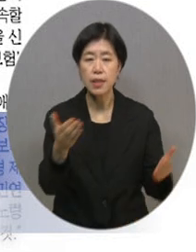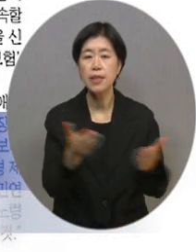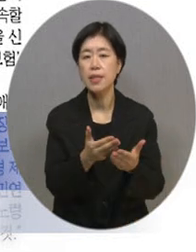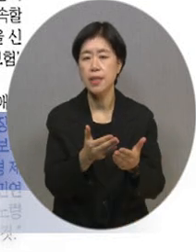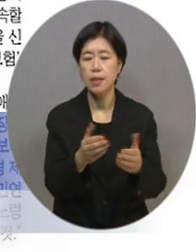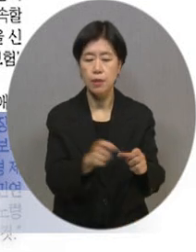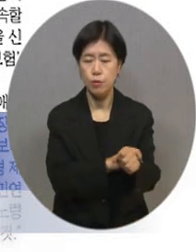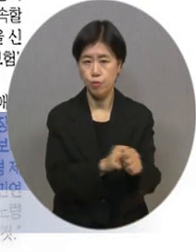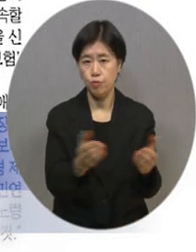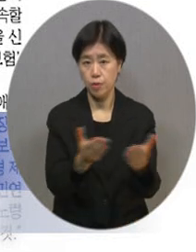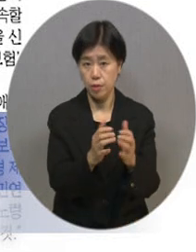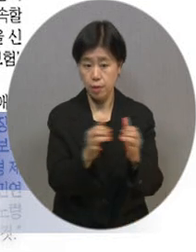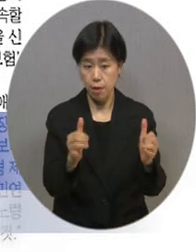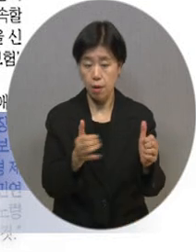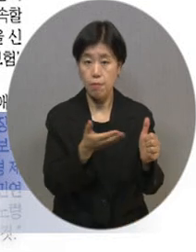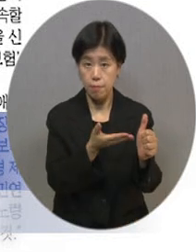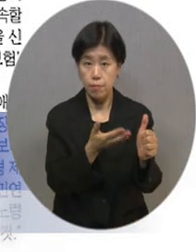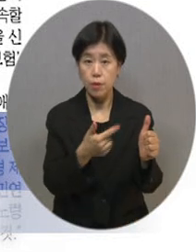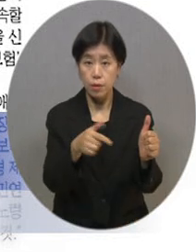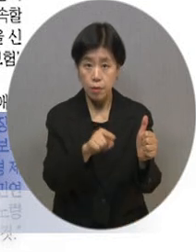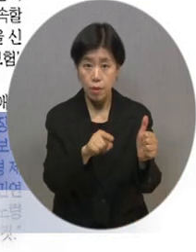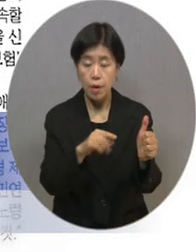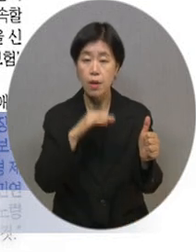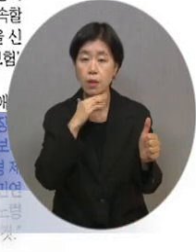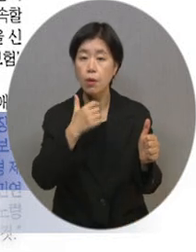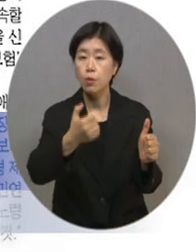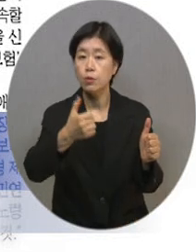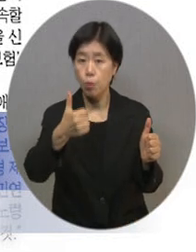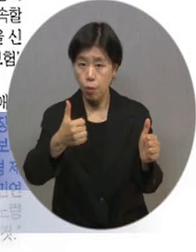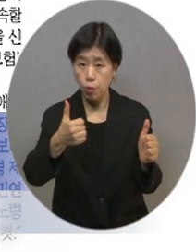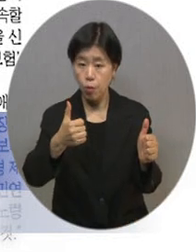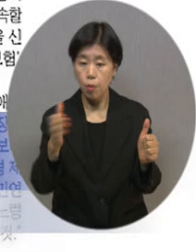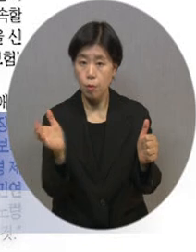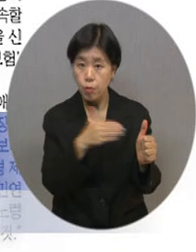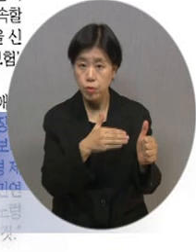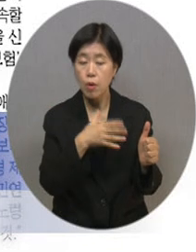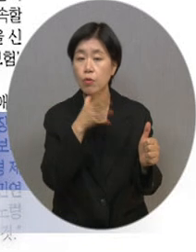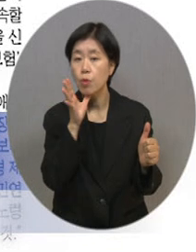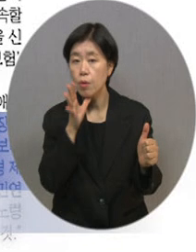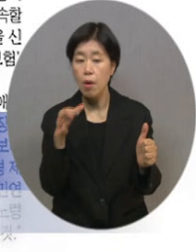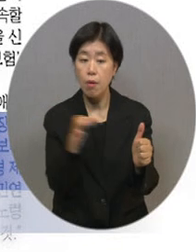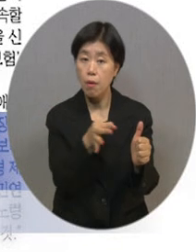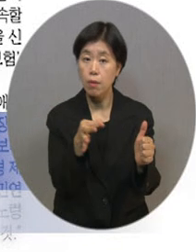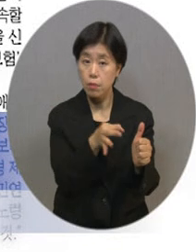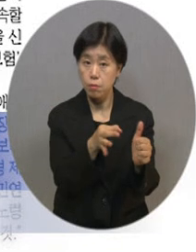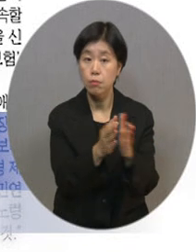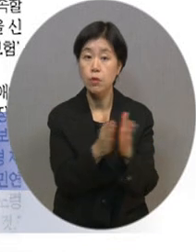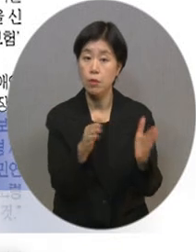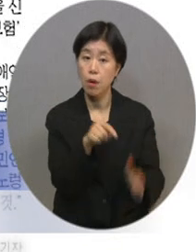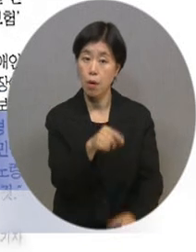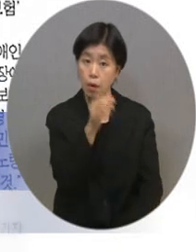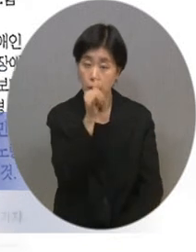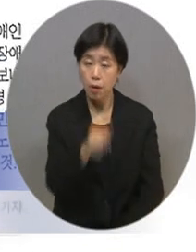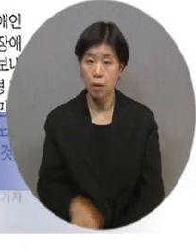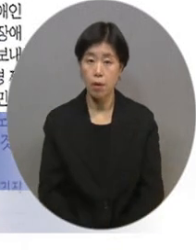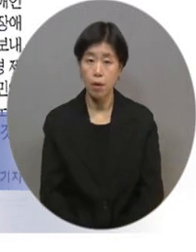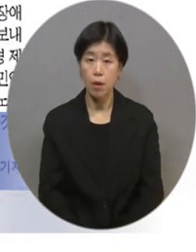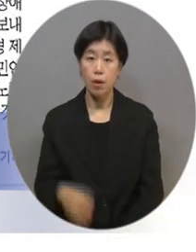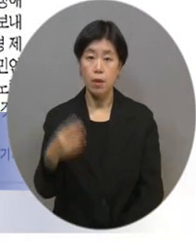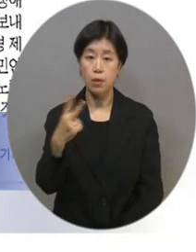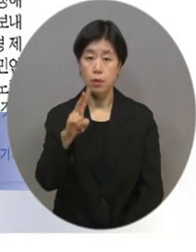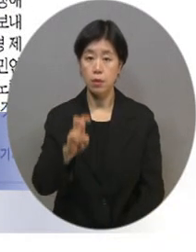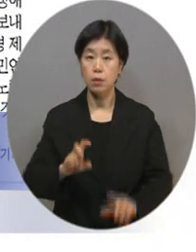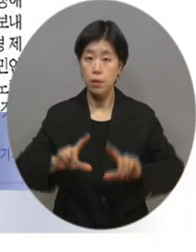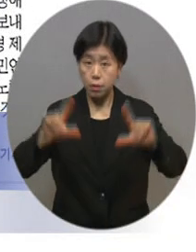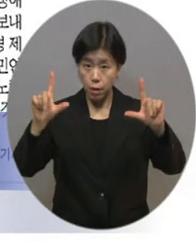특수직종 근로자에게는이 55세부터 노력 연금을 지급하고 있기 때문입니다 실제로